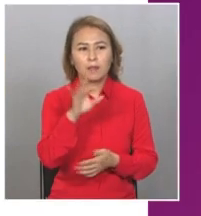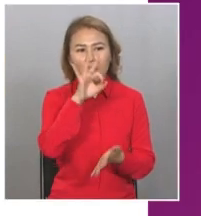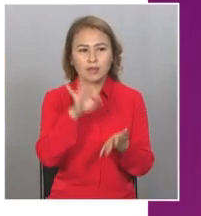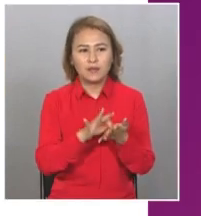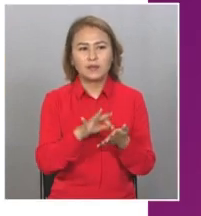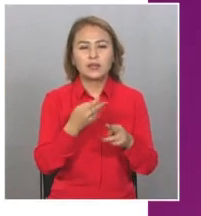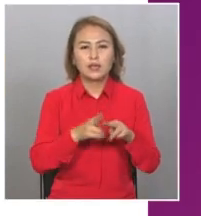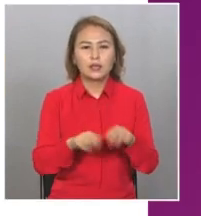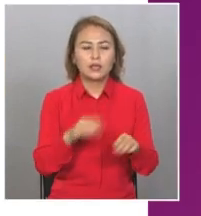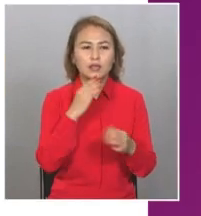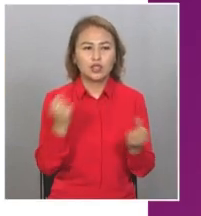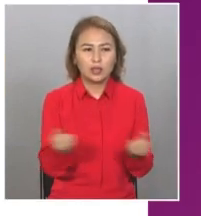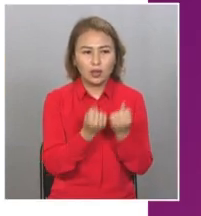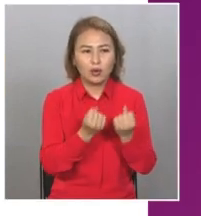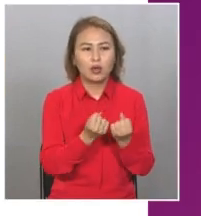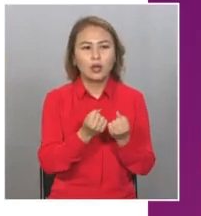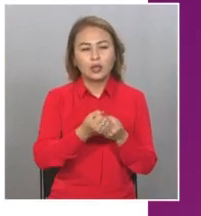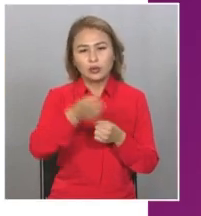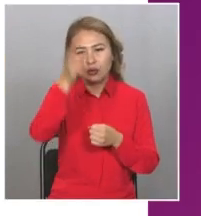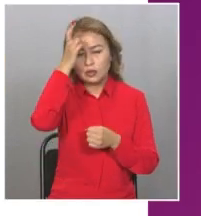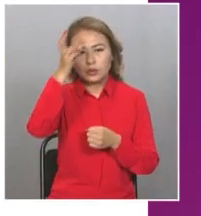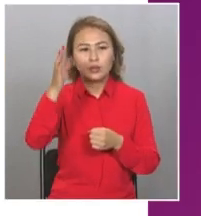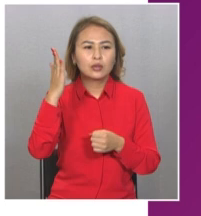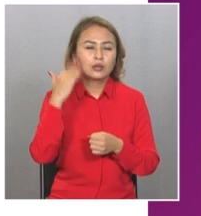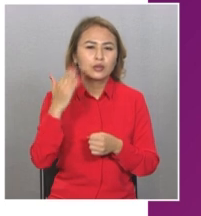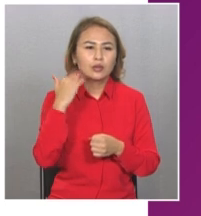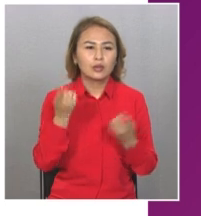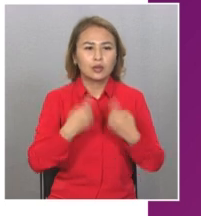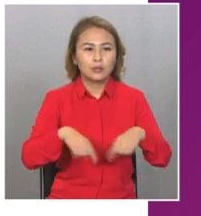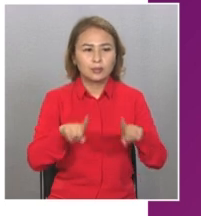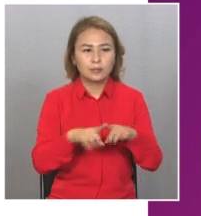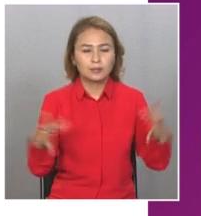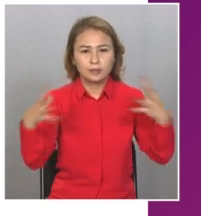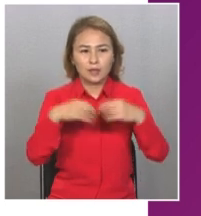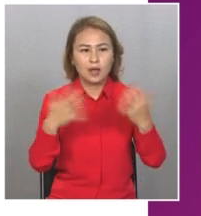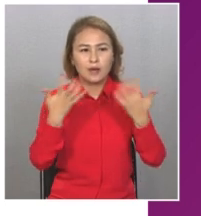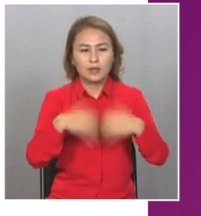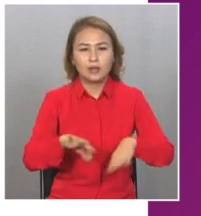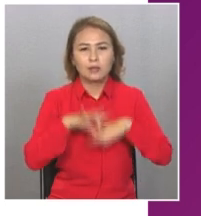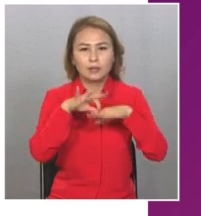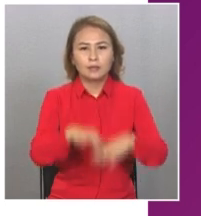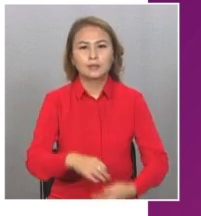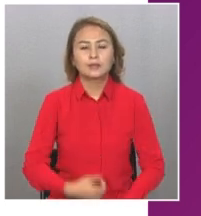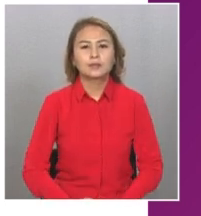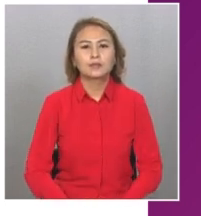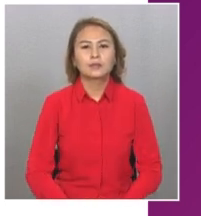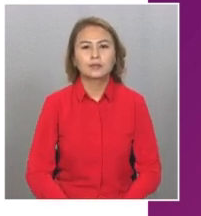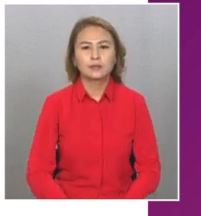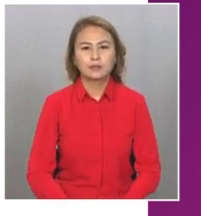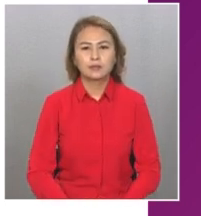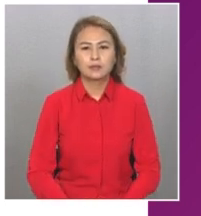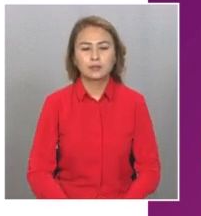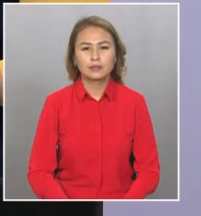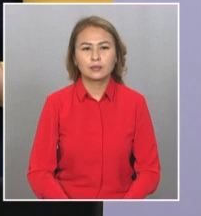300-діктердің мақсаты федерацияны жақтау және түрік-татар қоғамын біріктіріп автономия